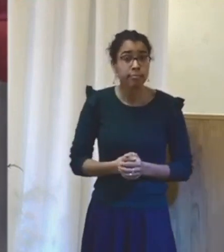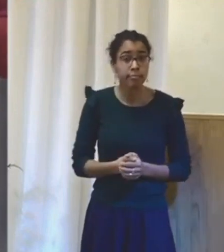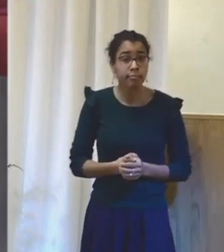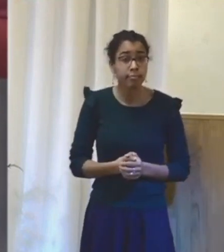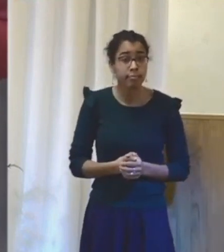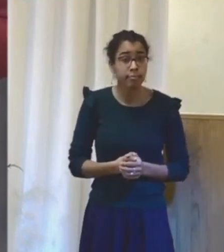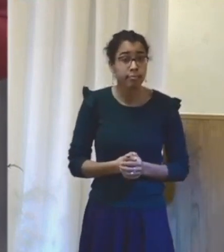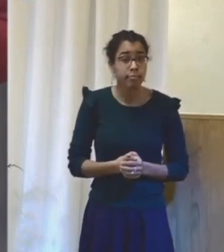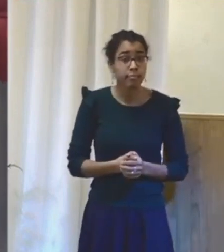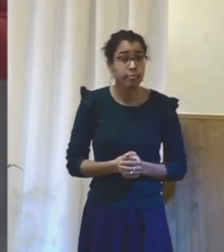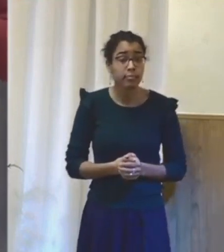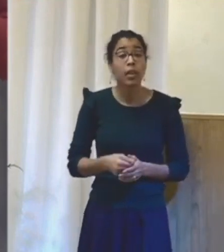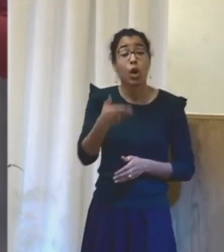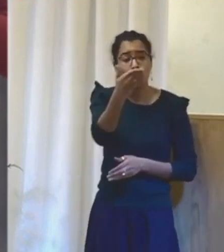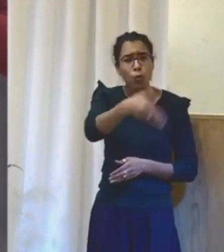Sachez que je suis Dieu.